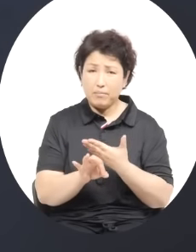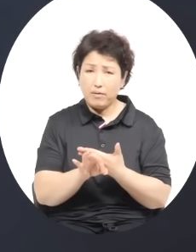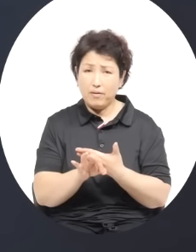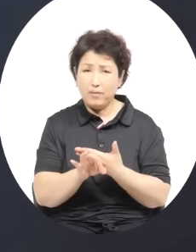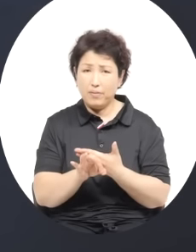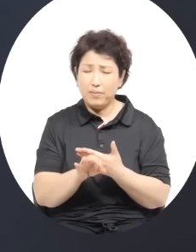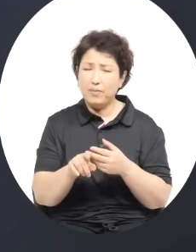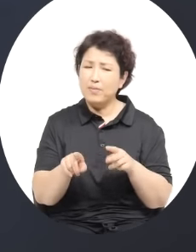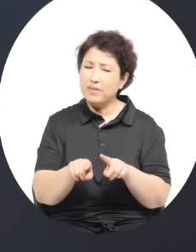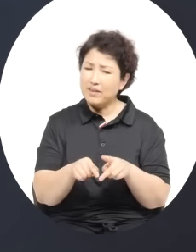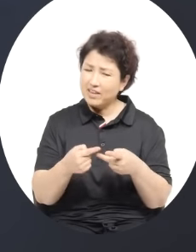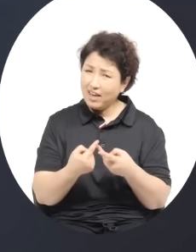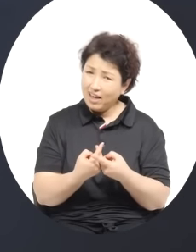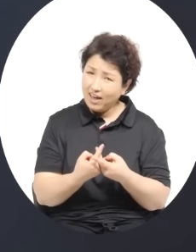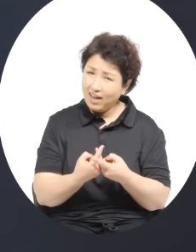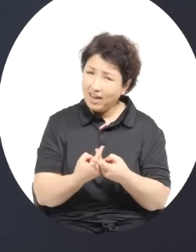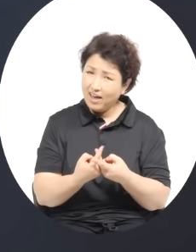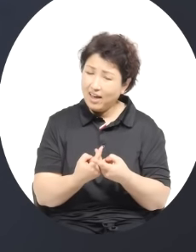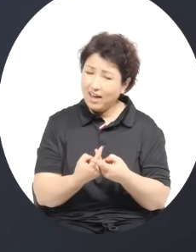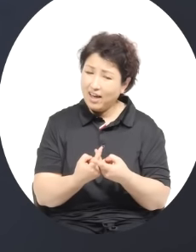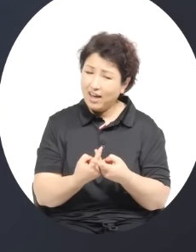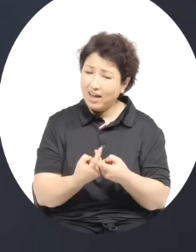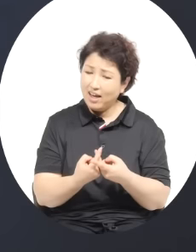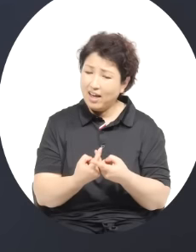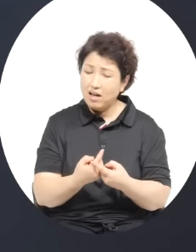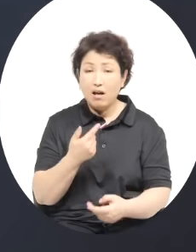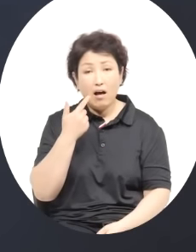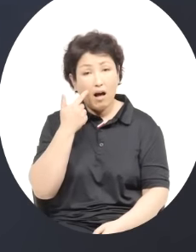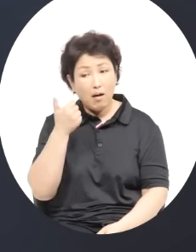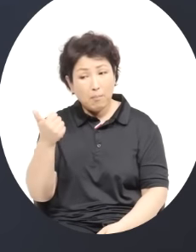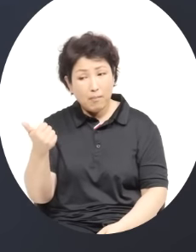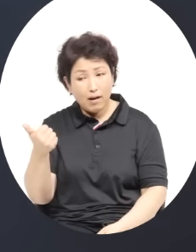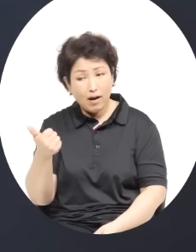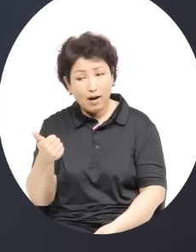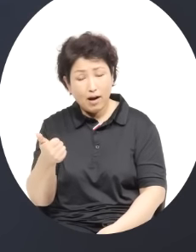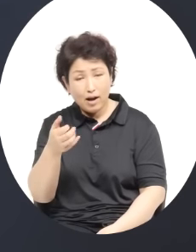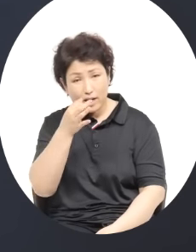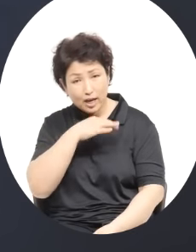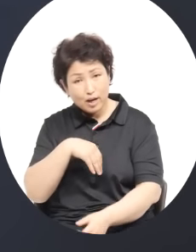아버지의 삶을 이해하면 누구 상처가 치유된다? 아버지가